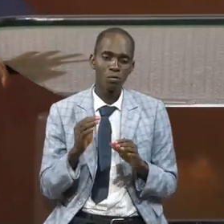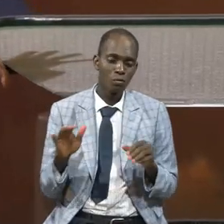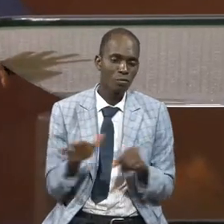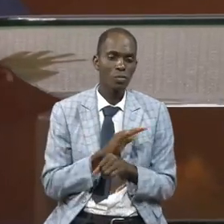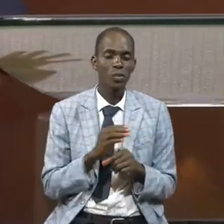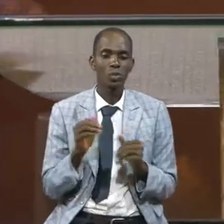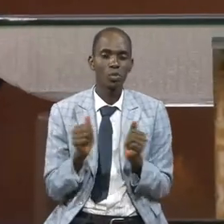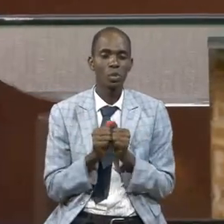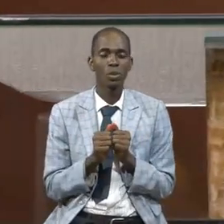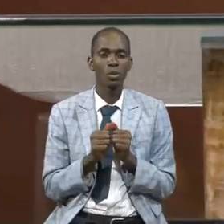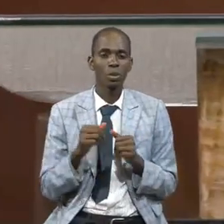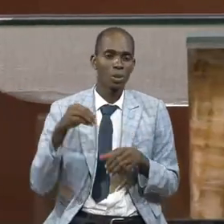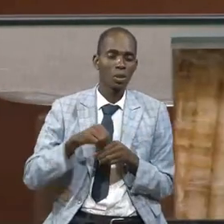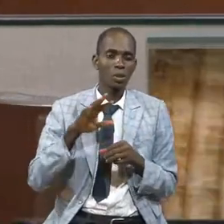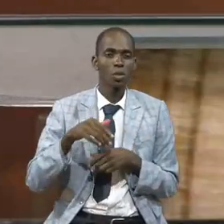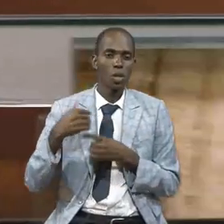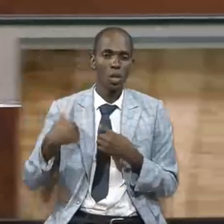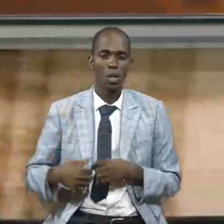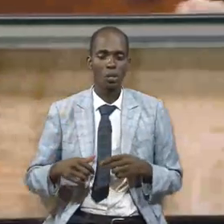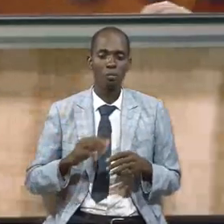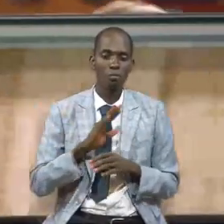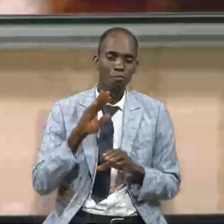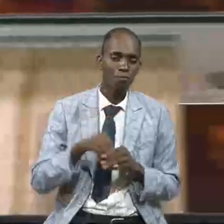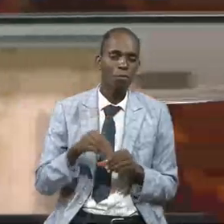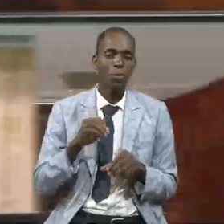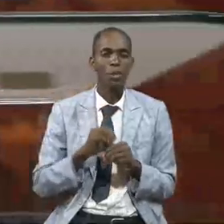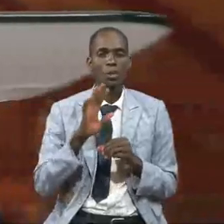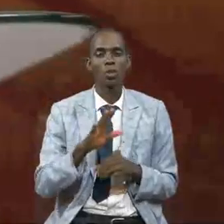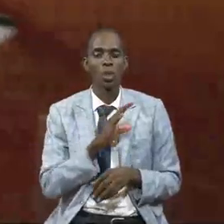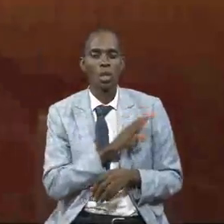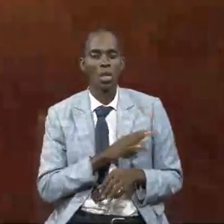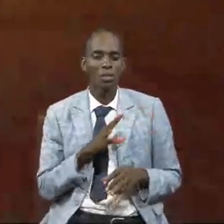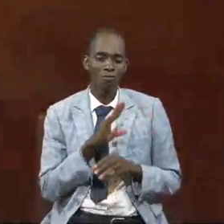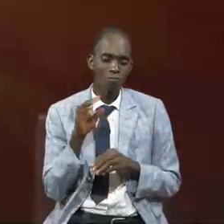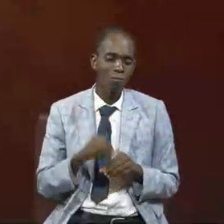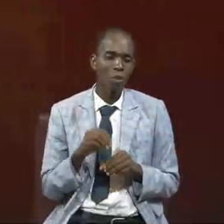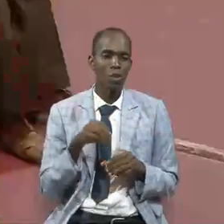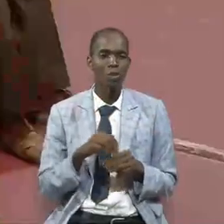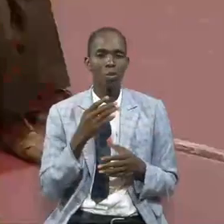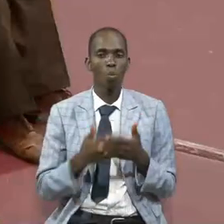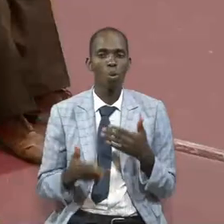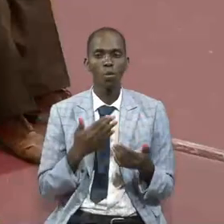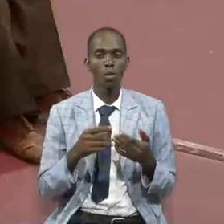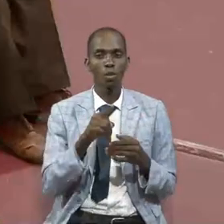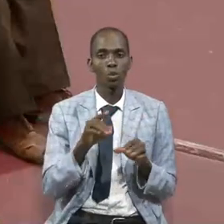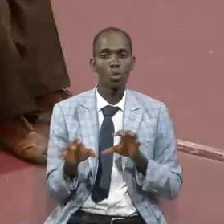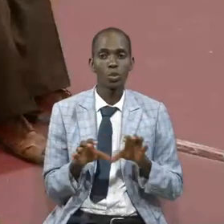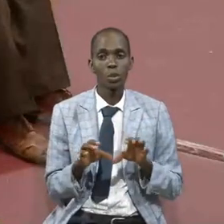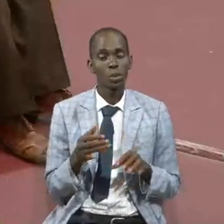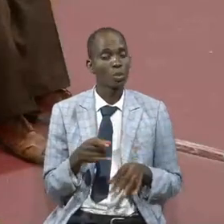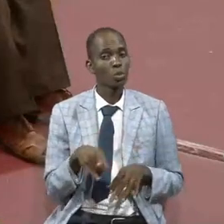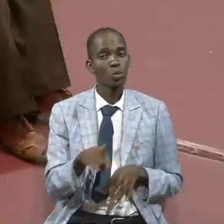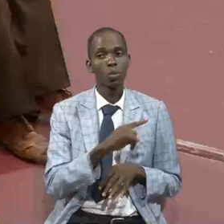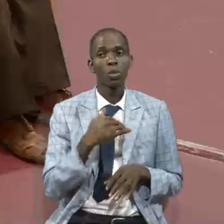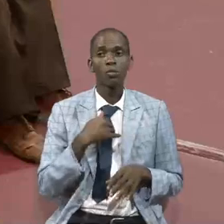vie. Jusqu'à ce que la parole là fasse partie de votre motivation. Alors, vous n'êtes pas